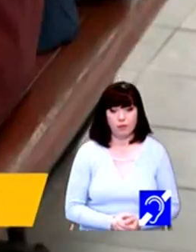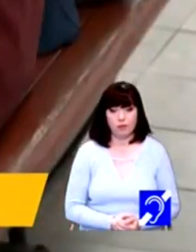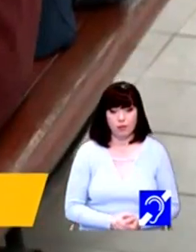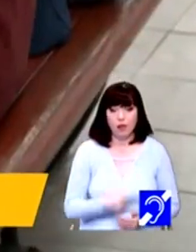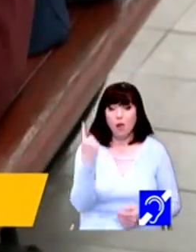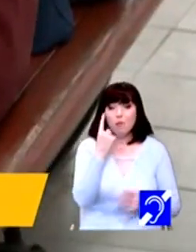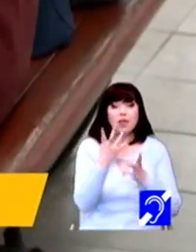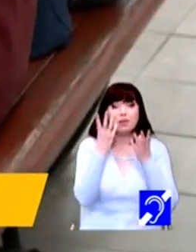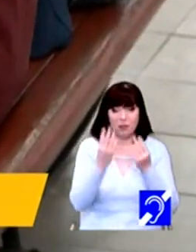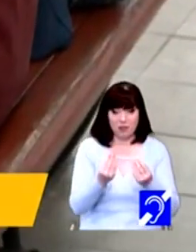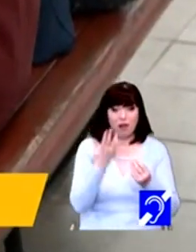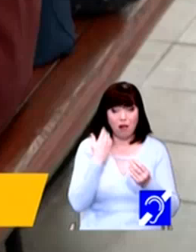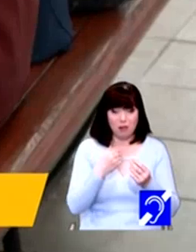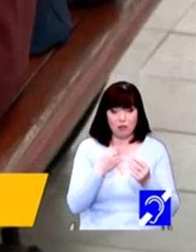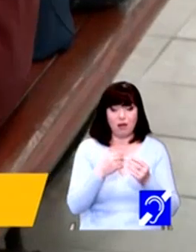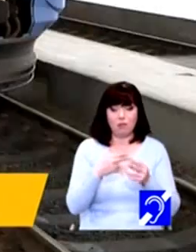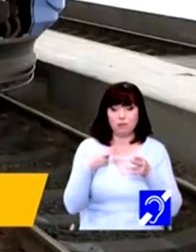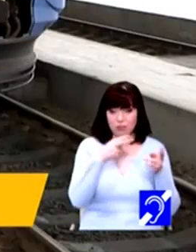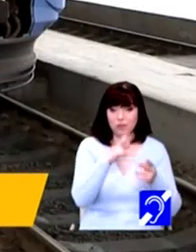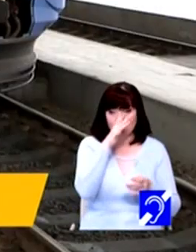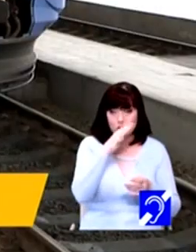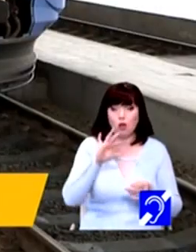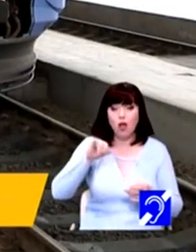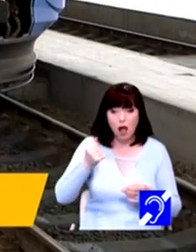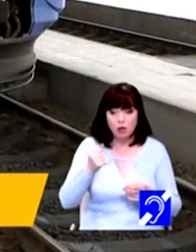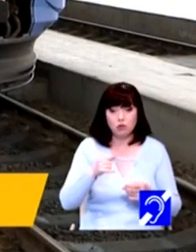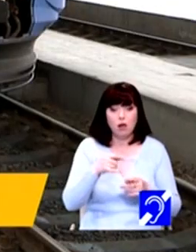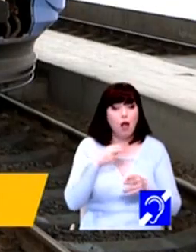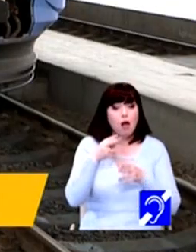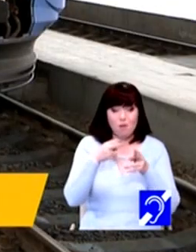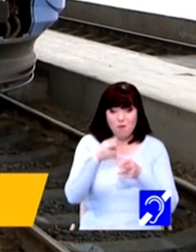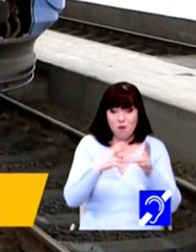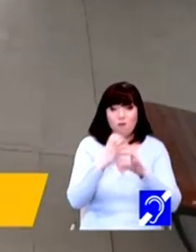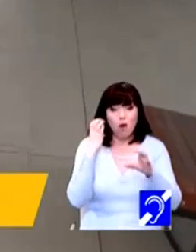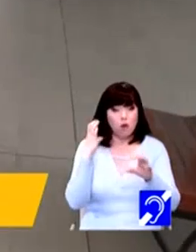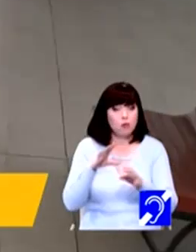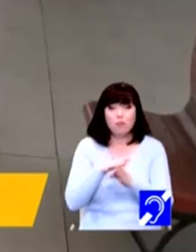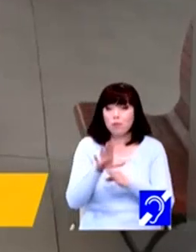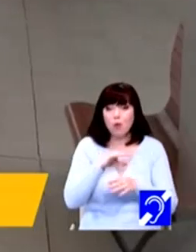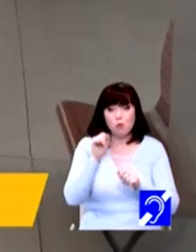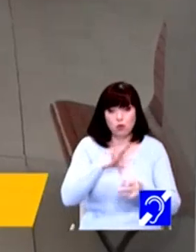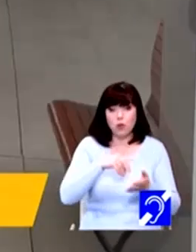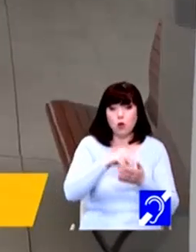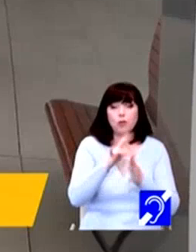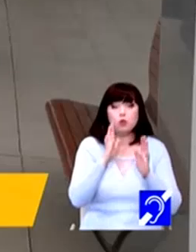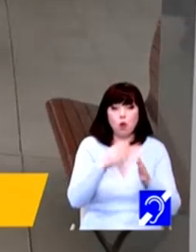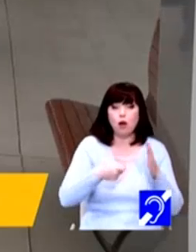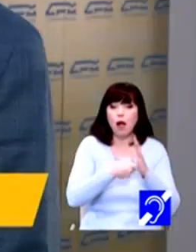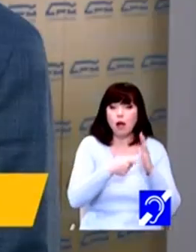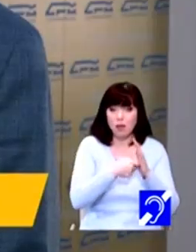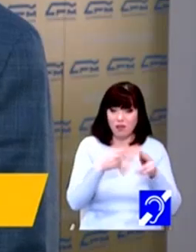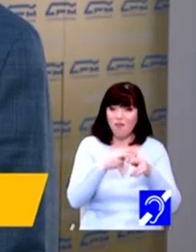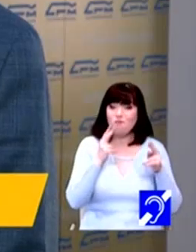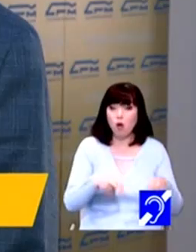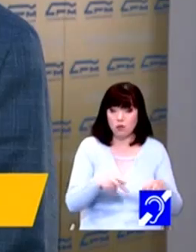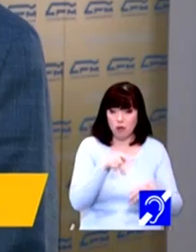În prima zi în care trenul a pornit pe ruta Chișinău Iași tur-retur, vagoanele încă nu erau pline. Biletele puteau fi cumpărate doar la ghișeele gării.